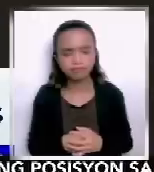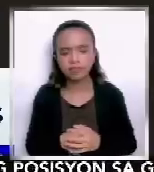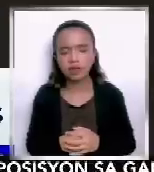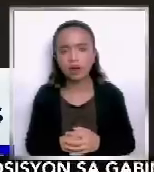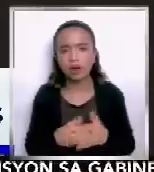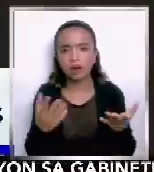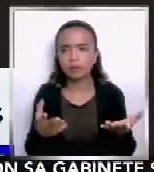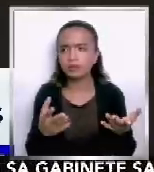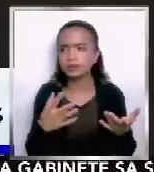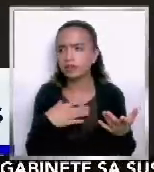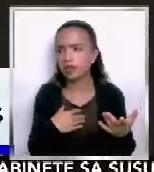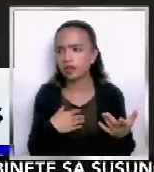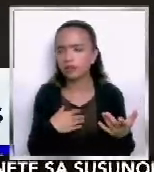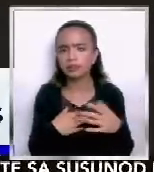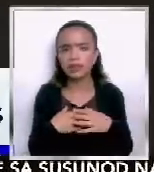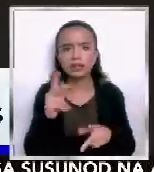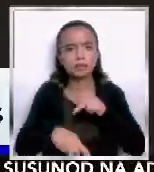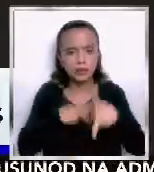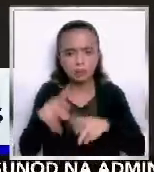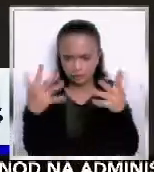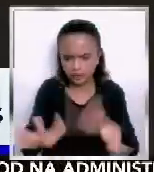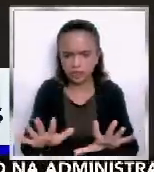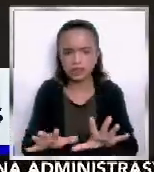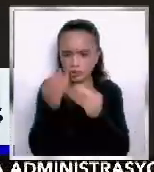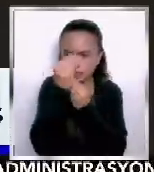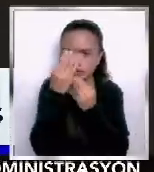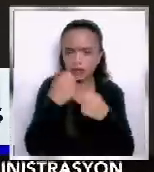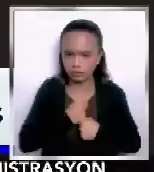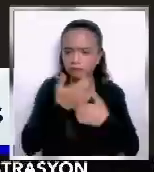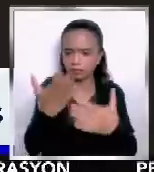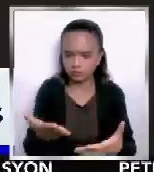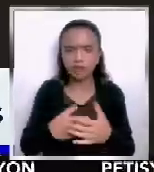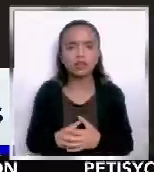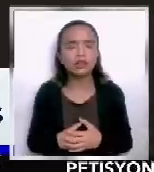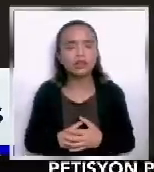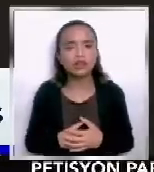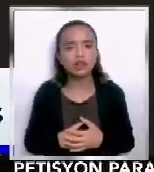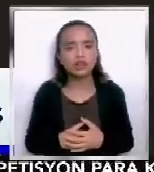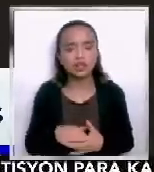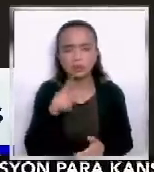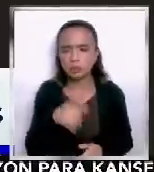divisiveness. The people have spoken, the Filipino people have spoken, and an overwhelming